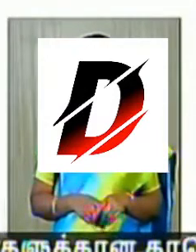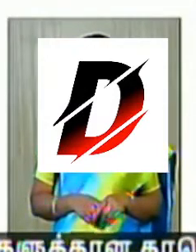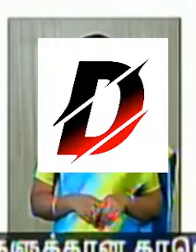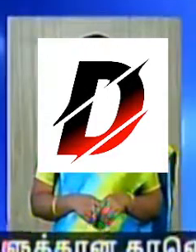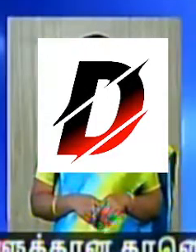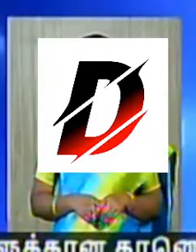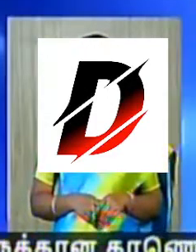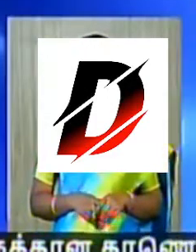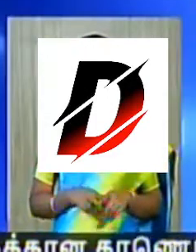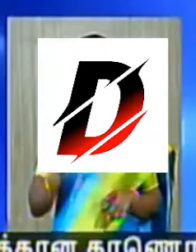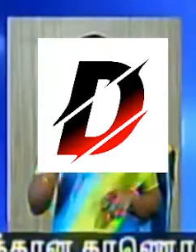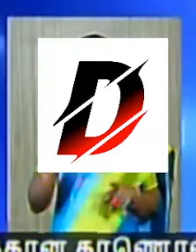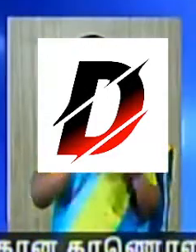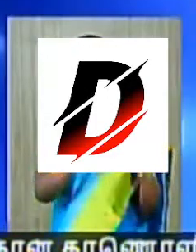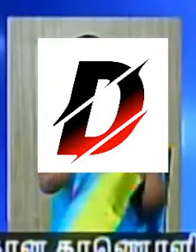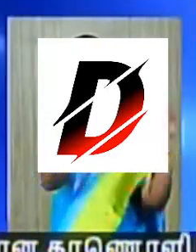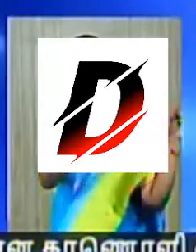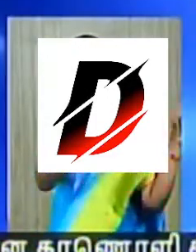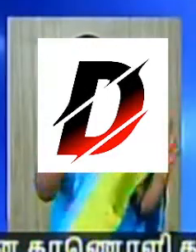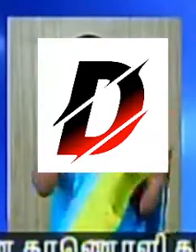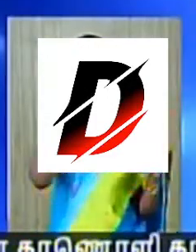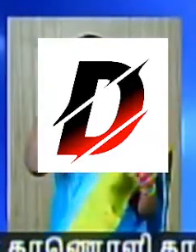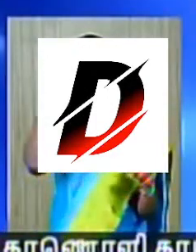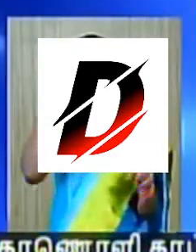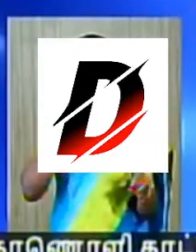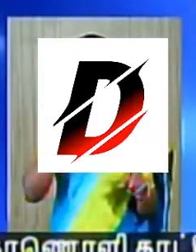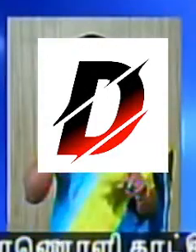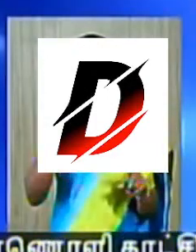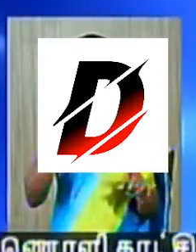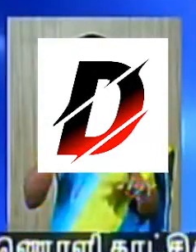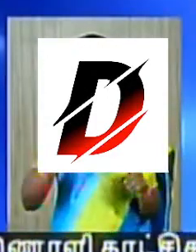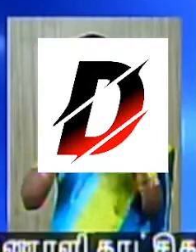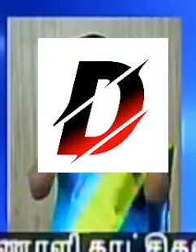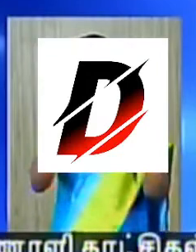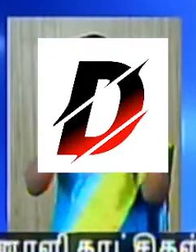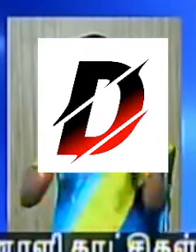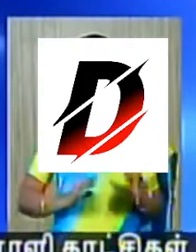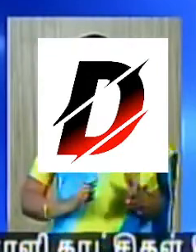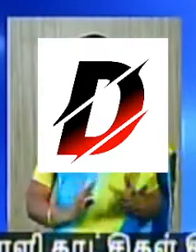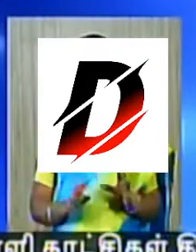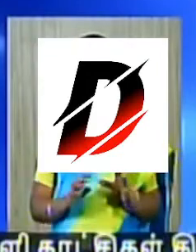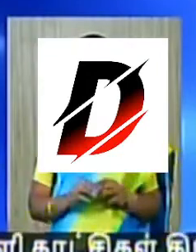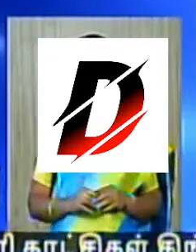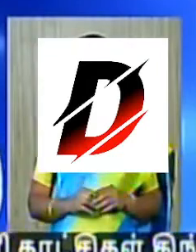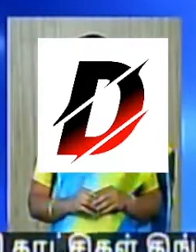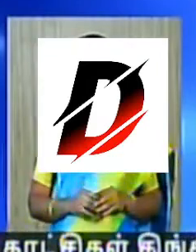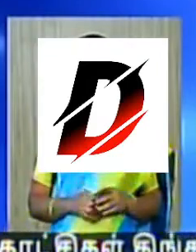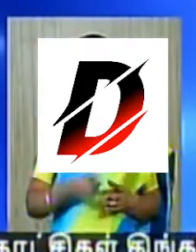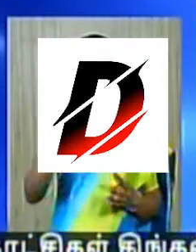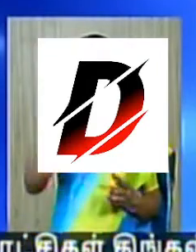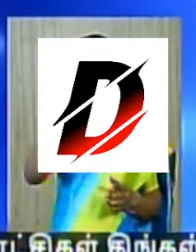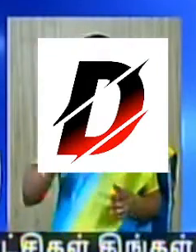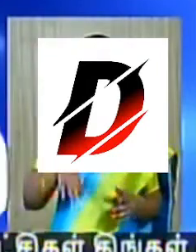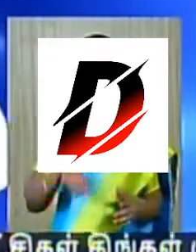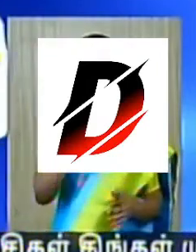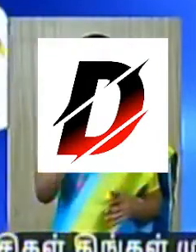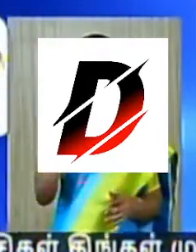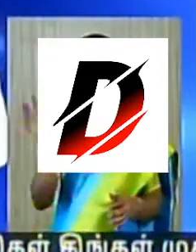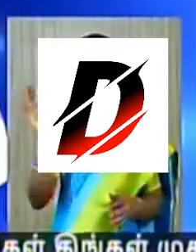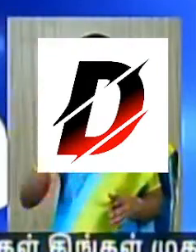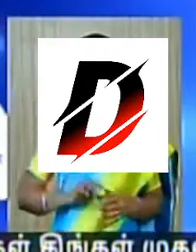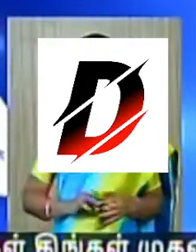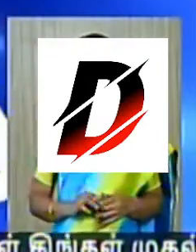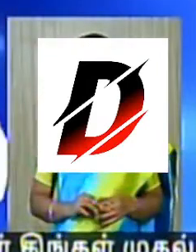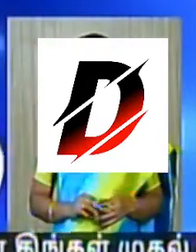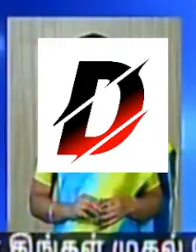விஷயம். இப்போ உங்களுக்கு இருபடி சமன்பாடு நீங்கள் ஏற்கனவே பார்த்த கணக்குகள் இருந்த மாதிரி அந்த அமைப்பிலே வந்தாச்சா? இப்போ இருக்குதான் நம்ம வரைபடம் வரைகிறோம்